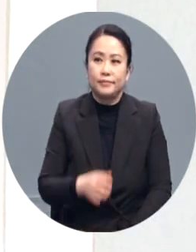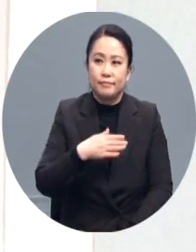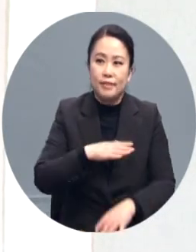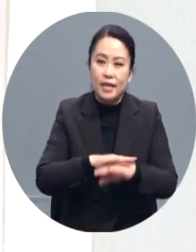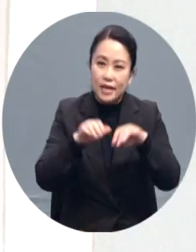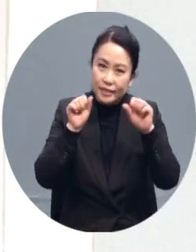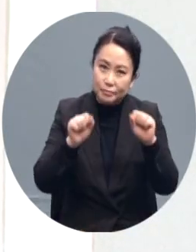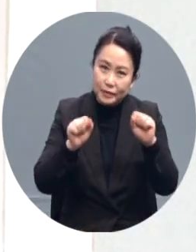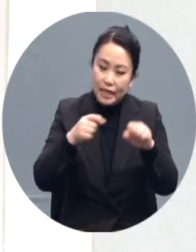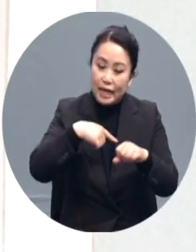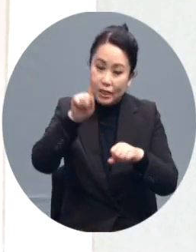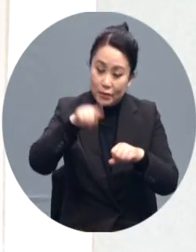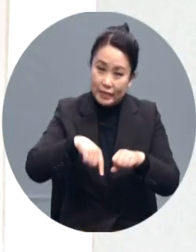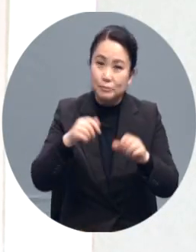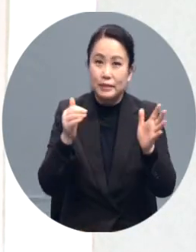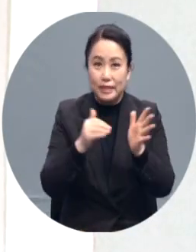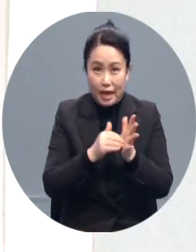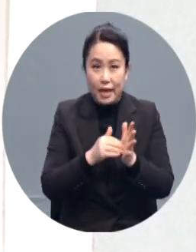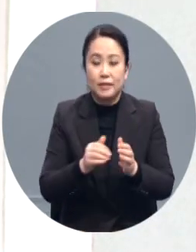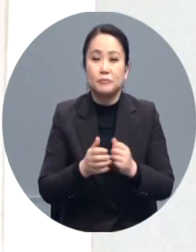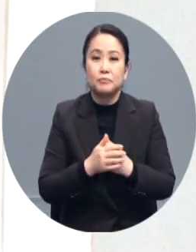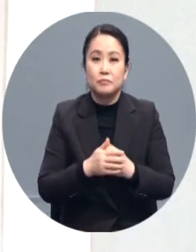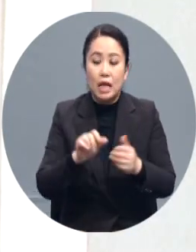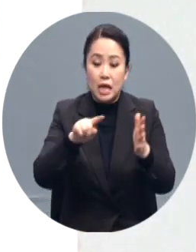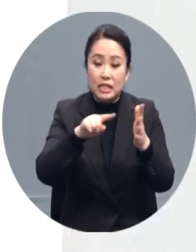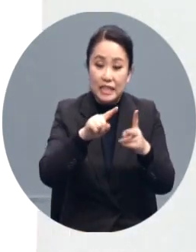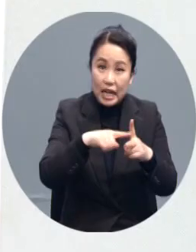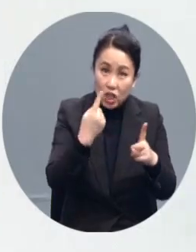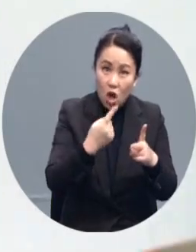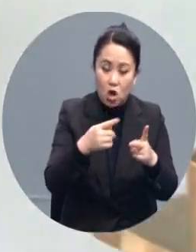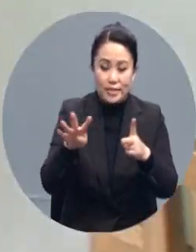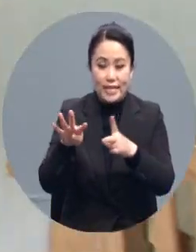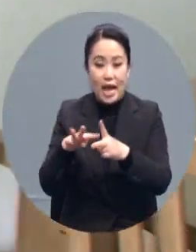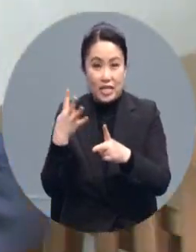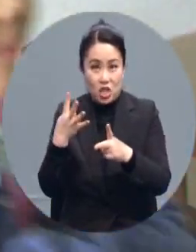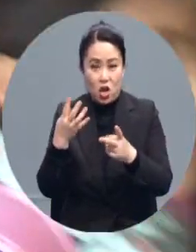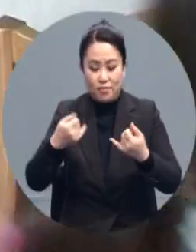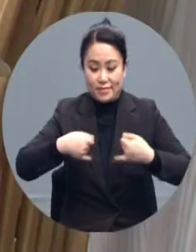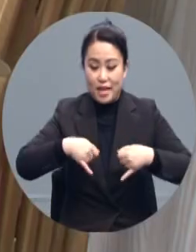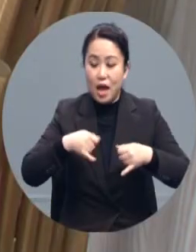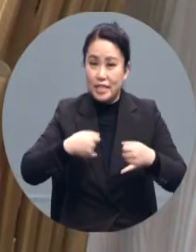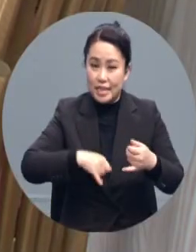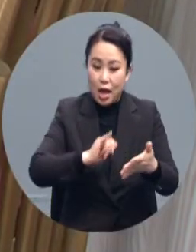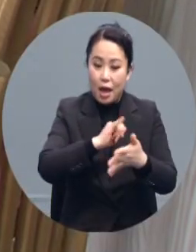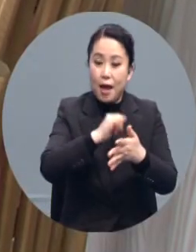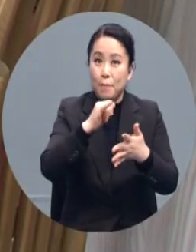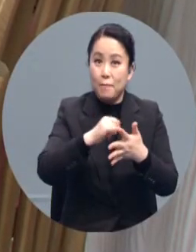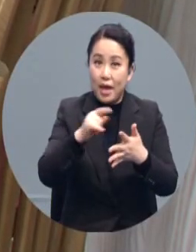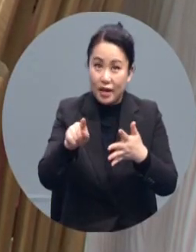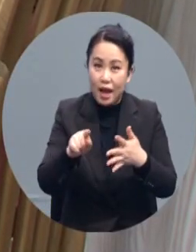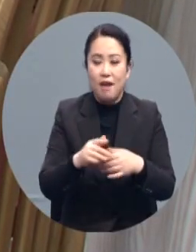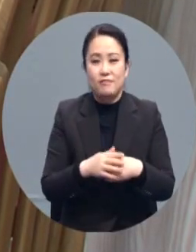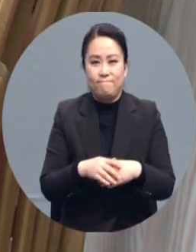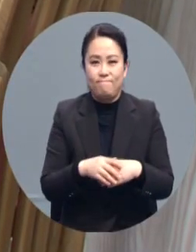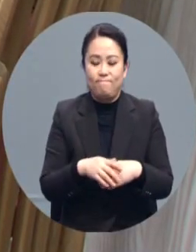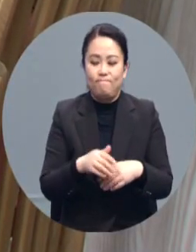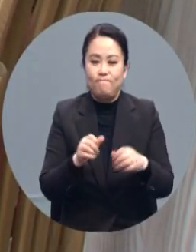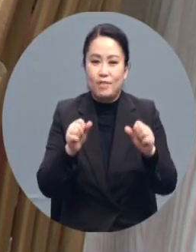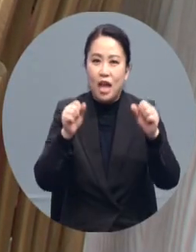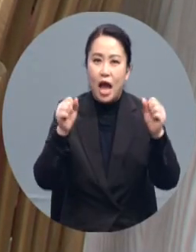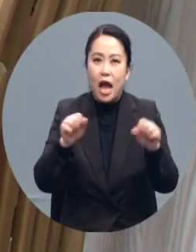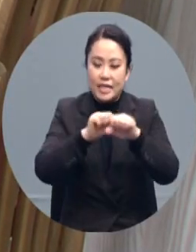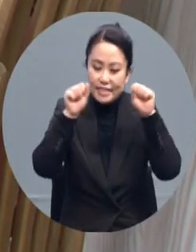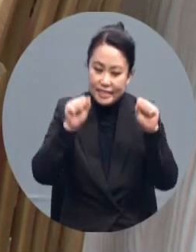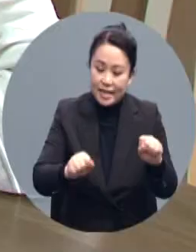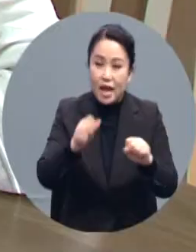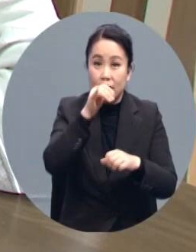다녀왔습니다. 다녀왔습니다. 초등학교 1학년과 4학년 두 자매가 씩씩하게 학원 인사를 합니다. 이 자녀들을